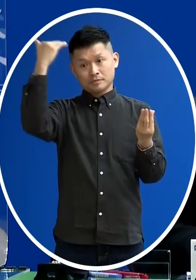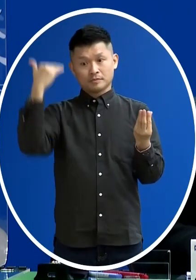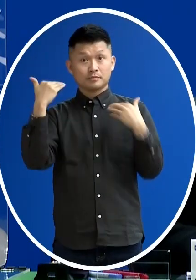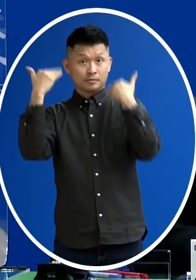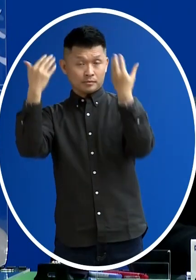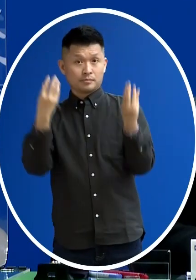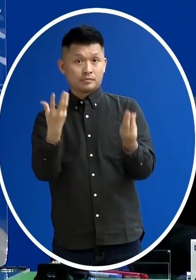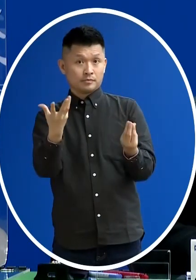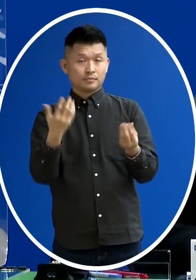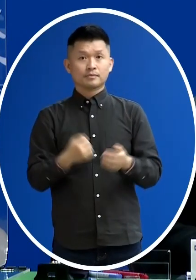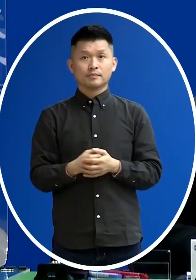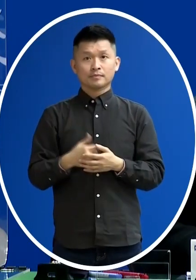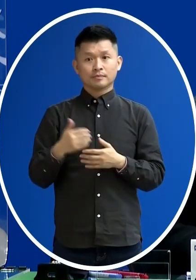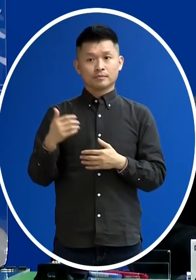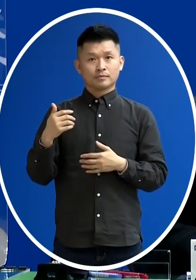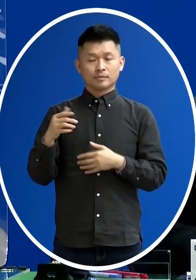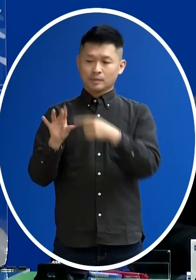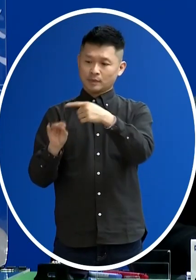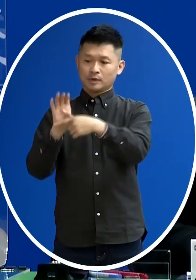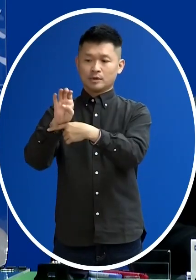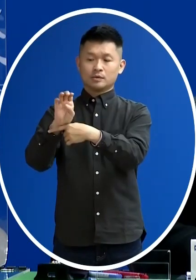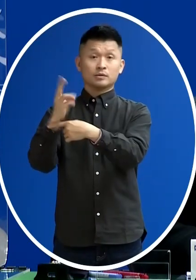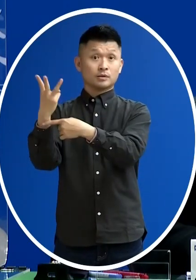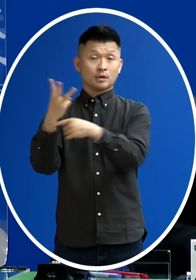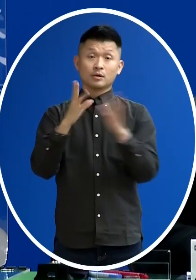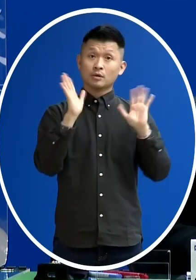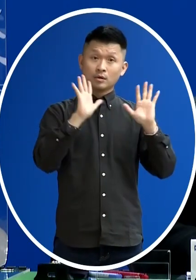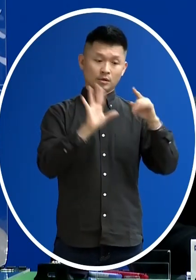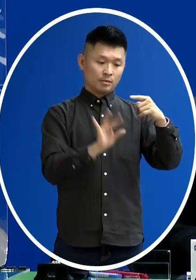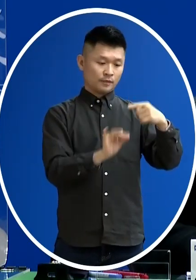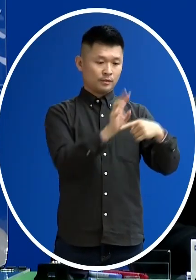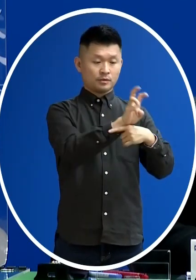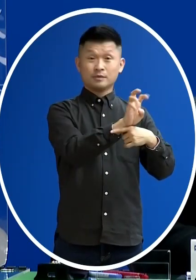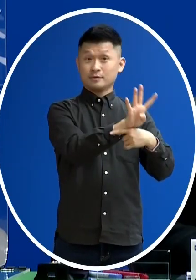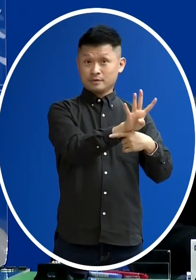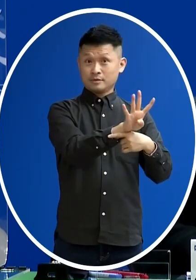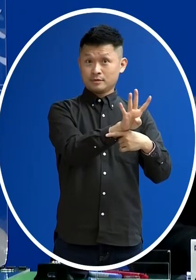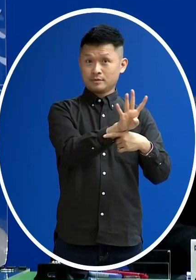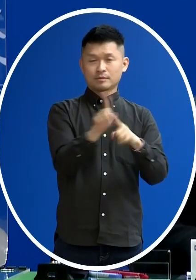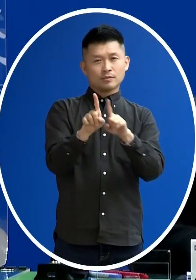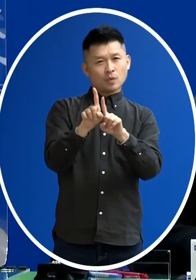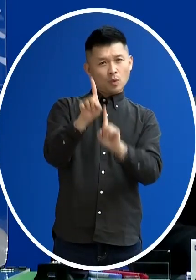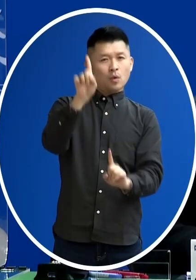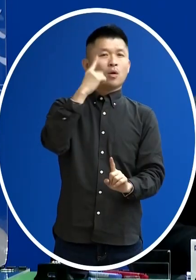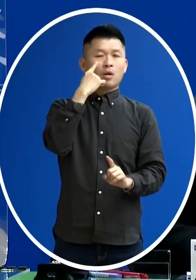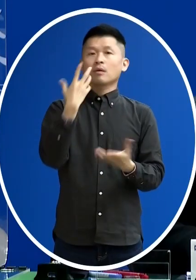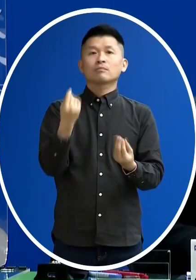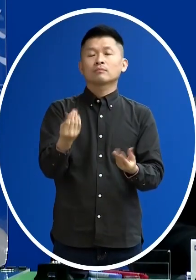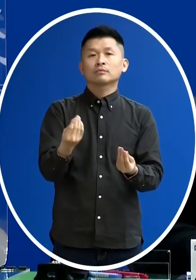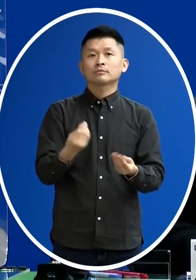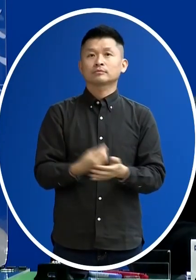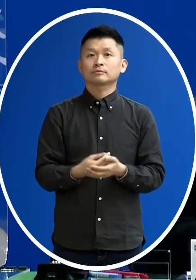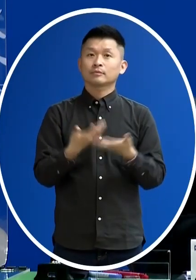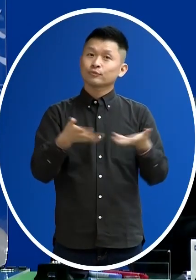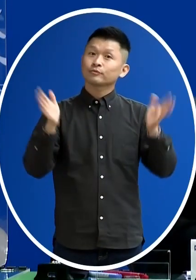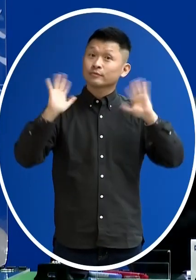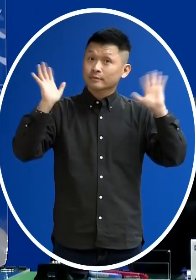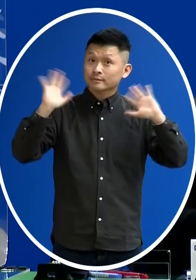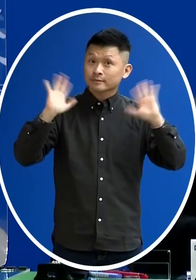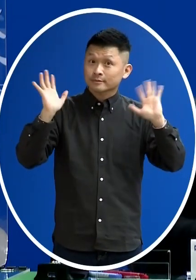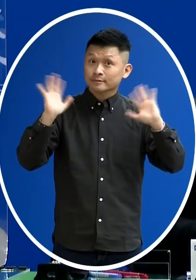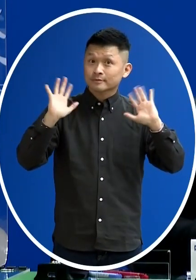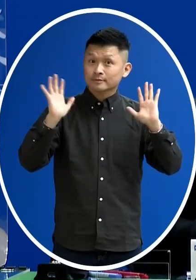年的无症状的比例大概是4%3，儿童是3%4这个差别不是很大，所以其实也有蛮多小朋友的